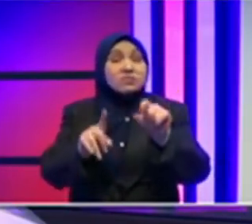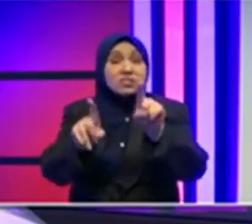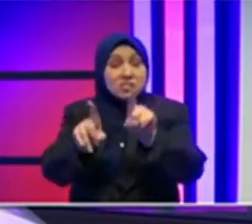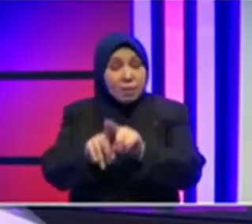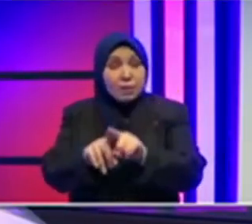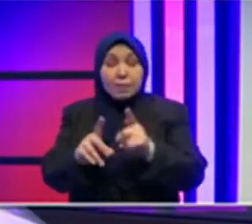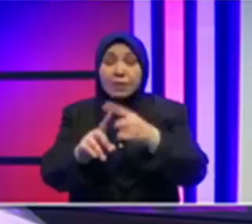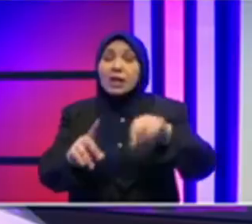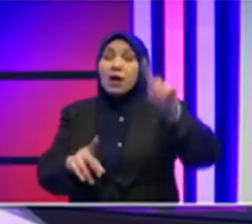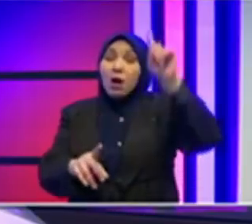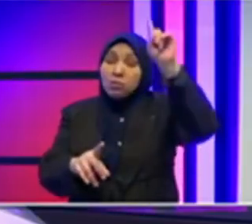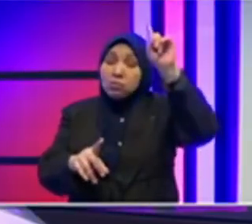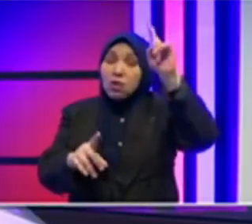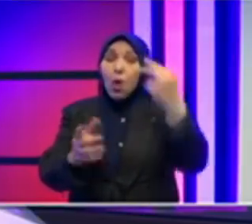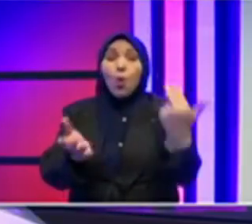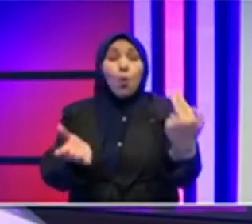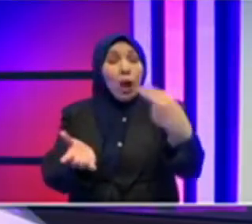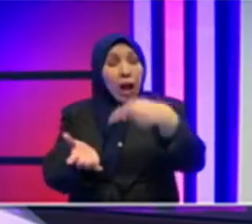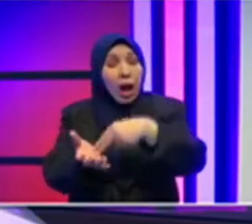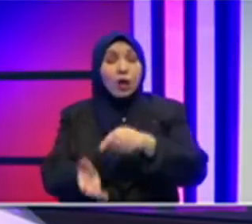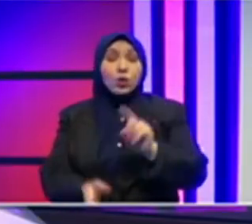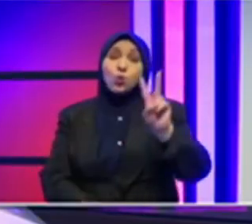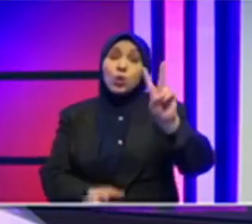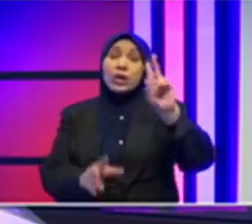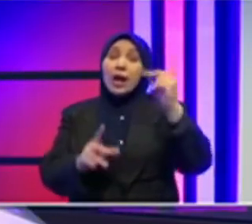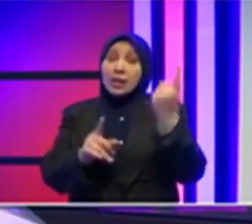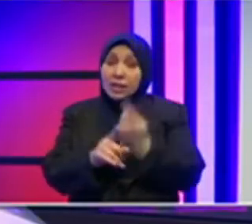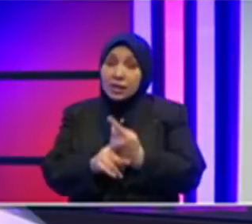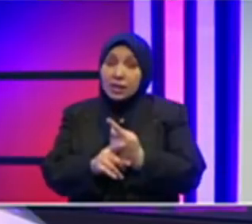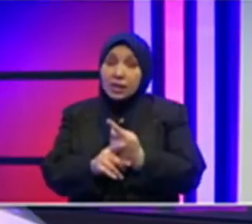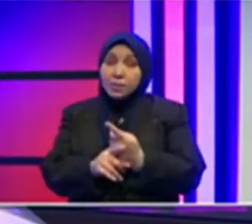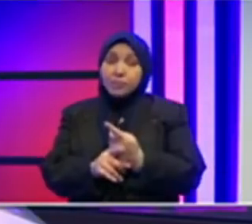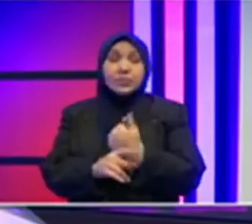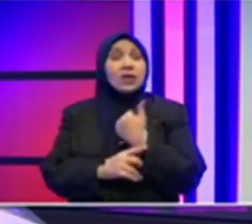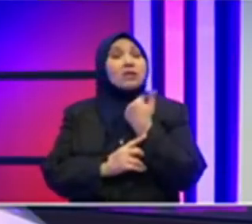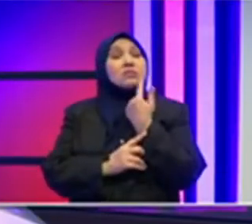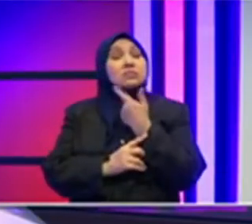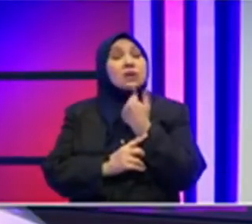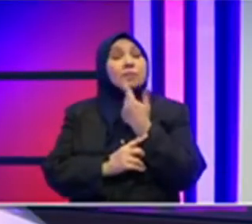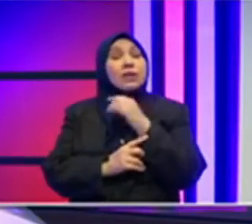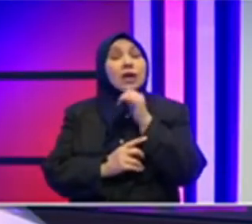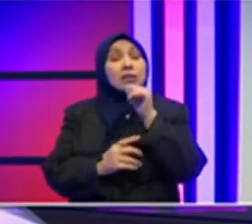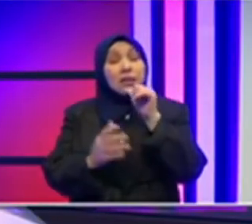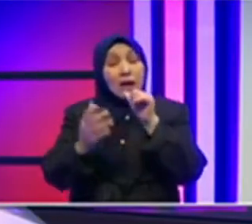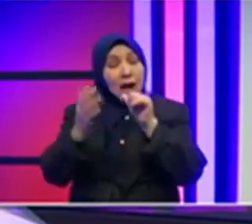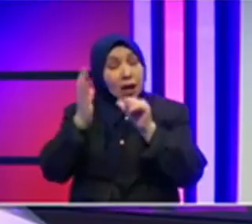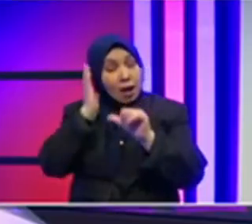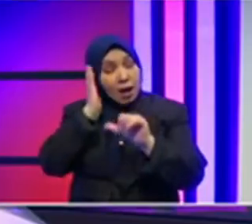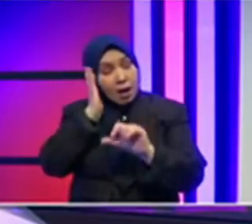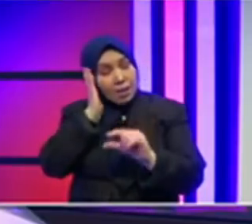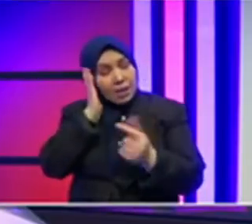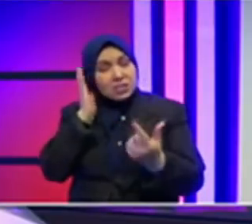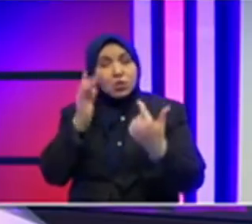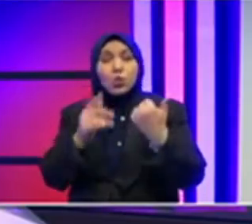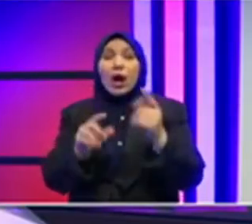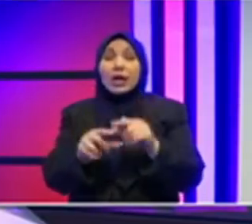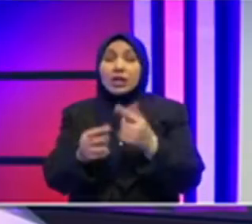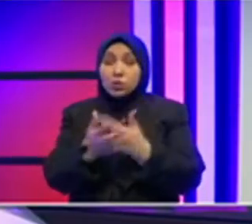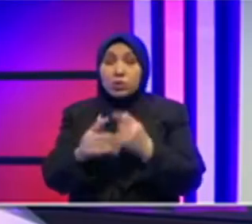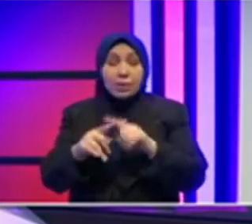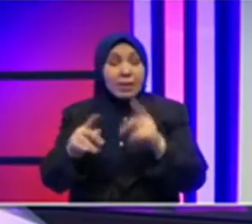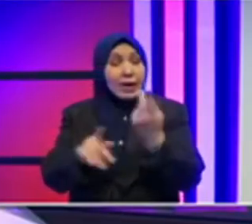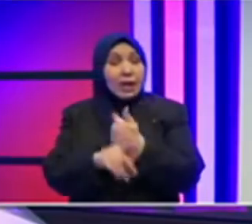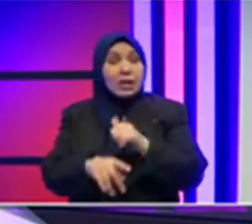Bila Allah ulang tu dua kali, dia lebih kurang kalau katakan, ai, siapa yang tak baca Quran tu? Kan kali pertama. Tapi kalau kali